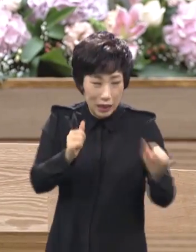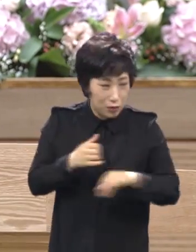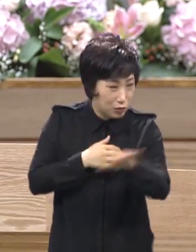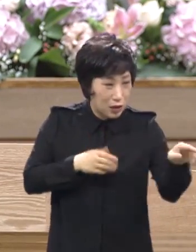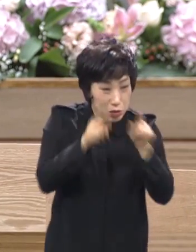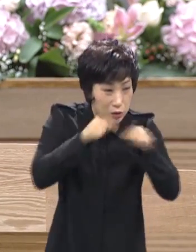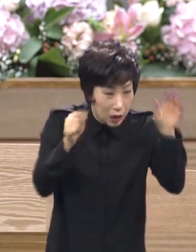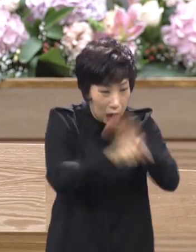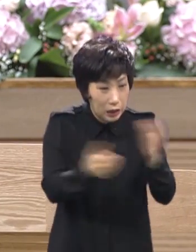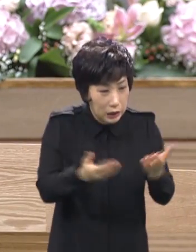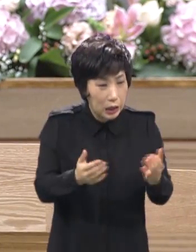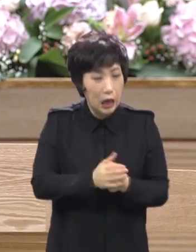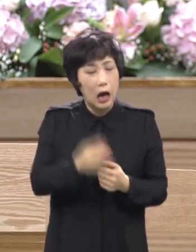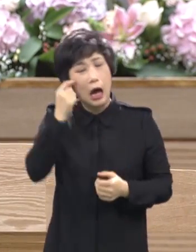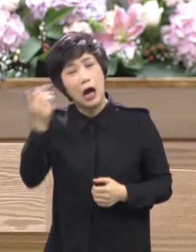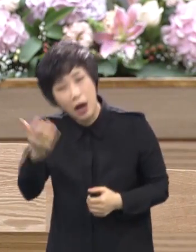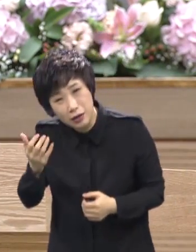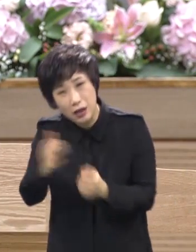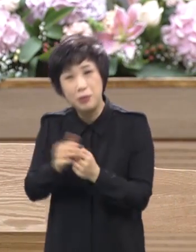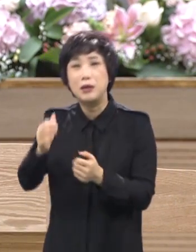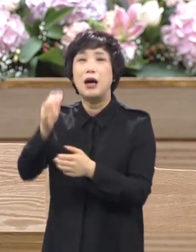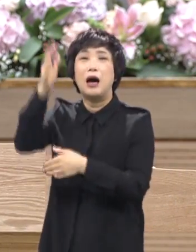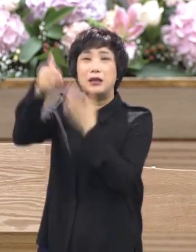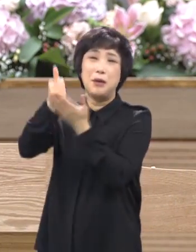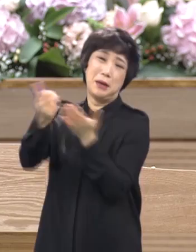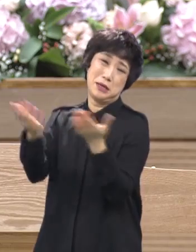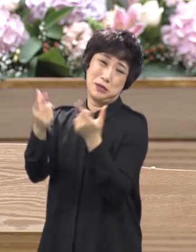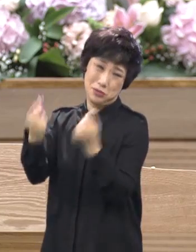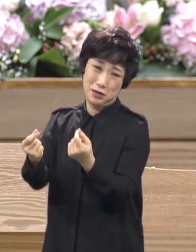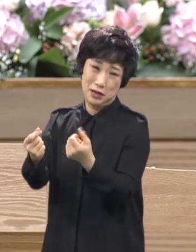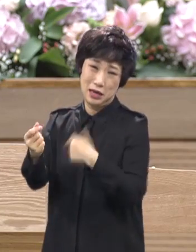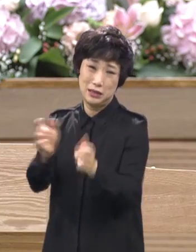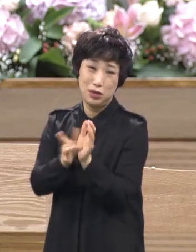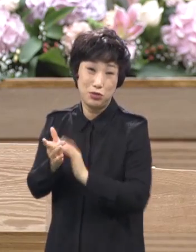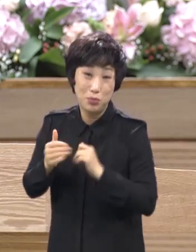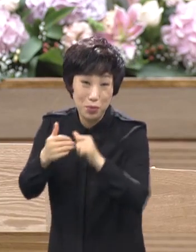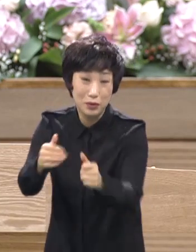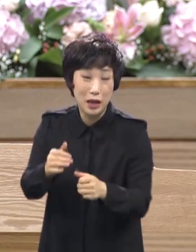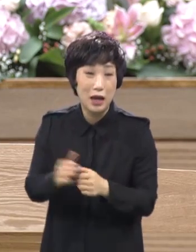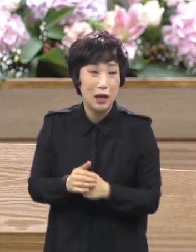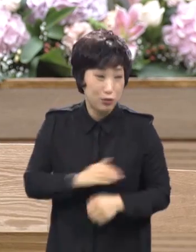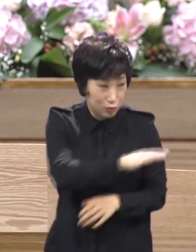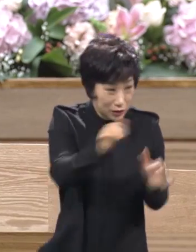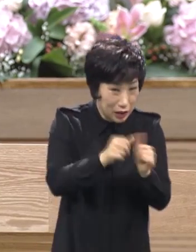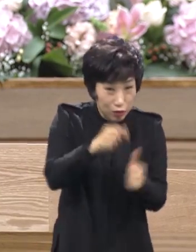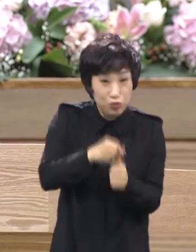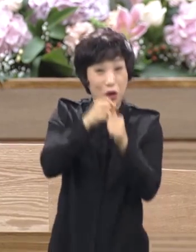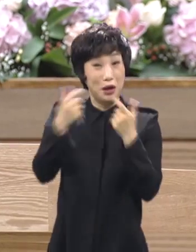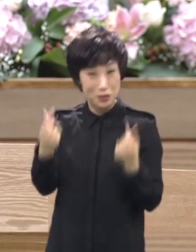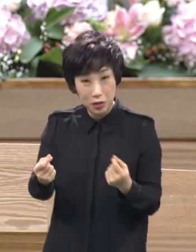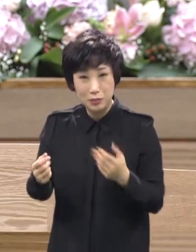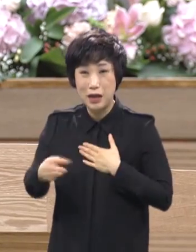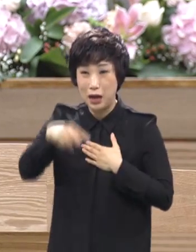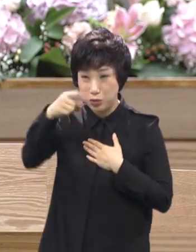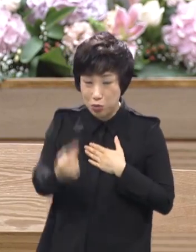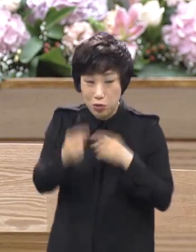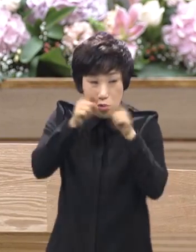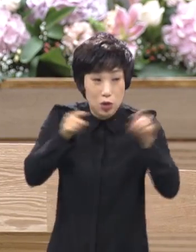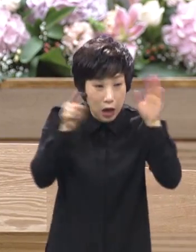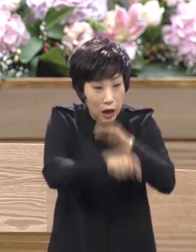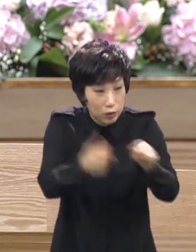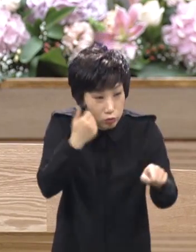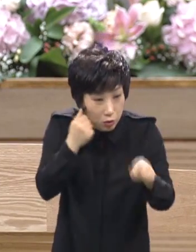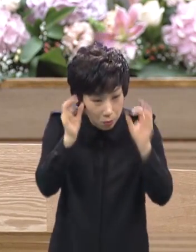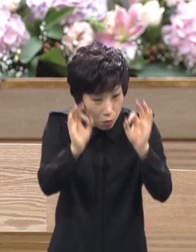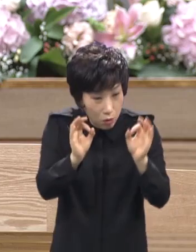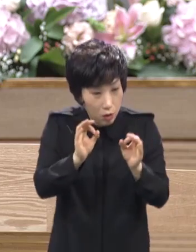가는 사정을 안타까우니 자기 사정처럼 아들을 보내 죽이고 건져낸 것처럼 주여 나도 지옥 가는 사람을 바라볼